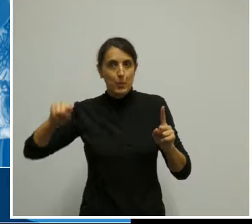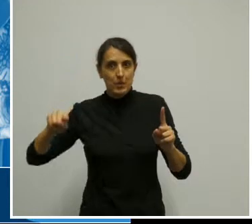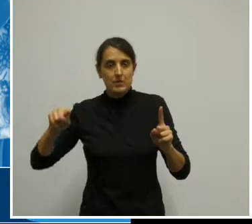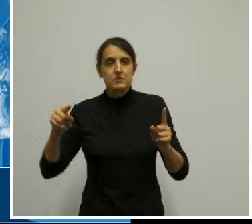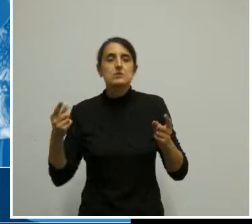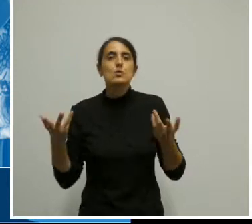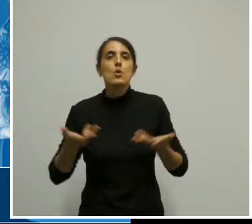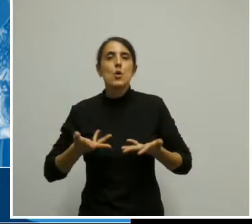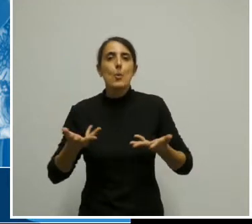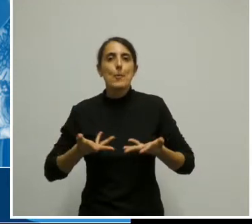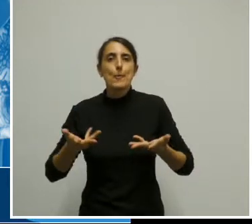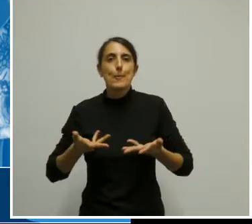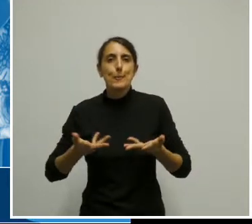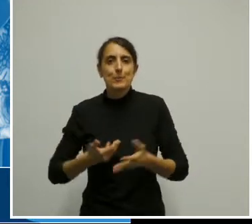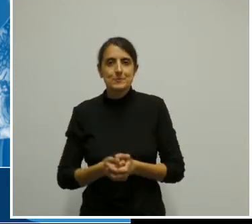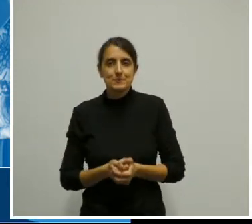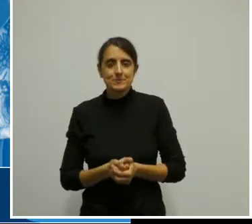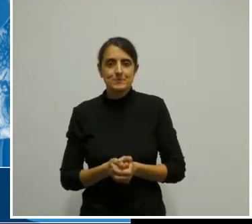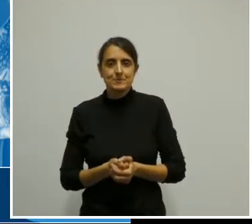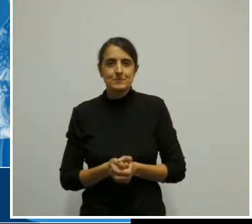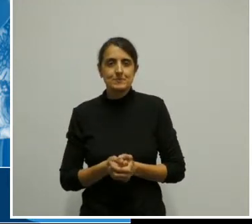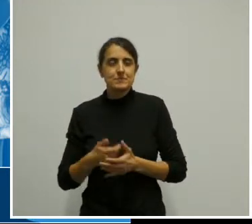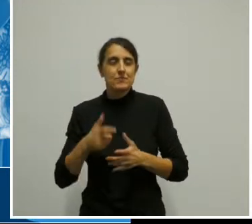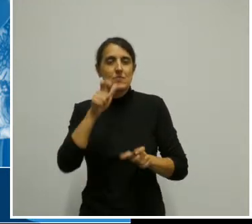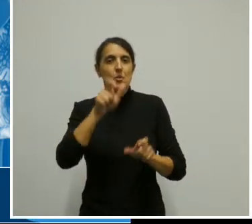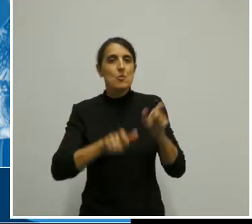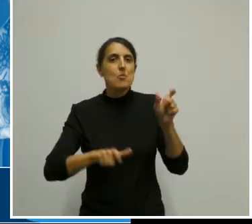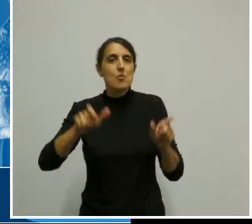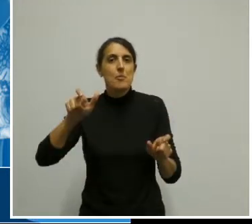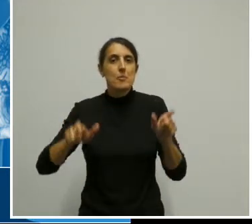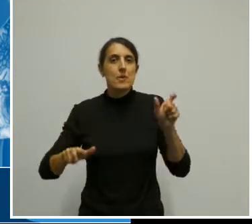com s'està comportant la població